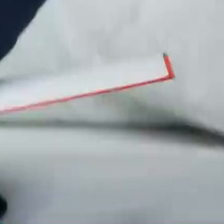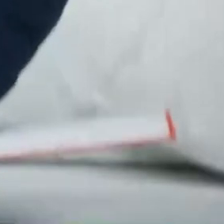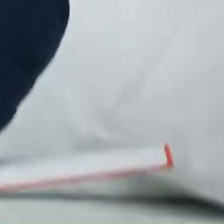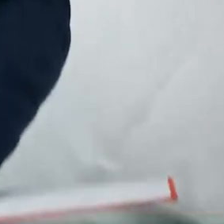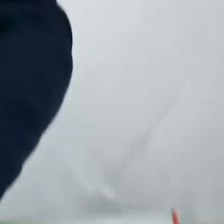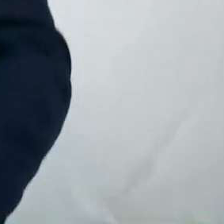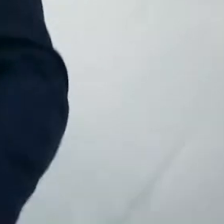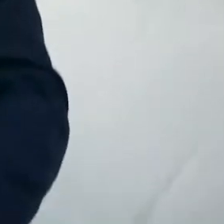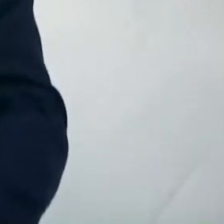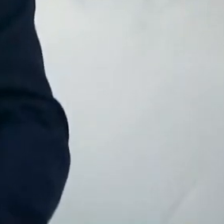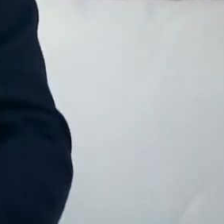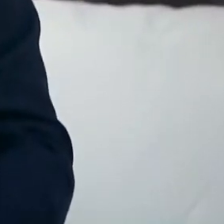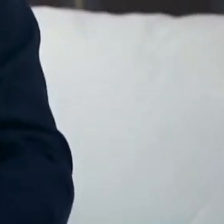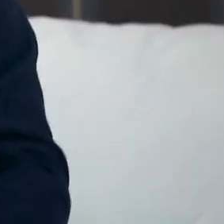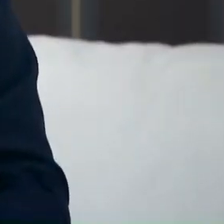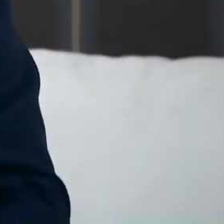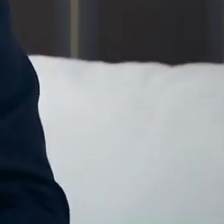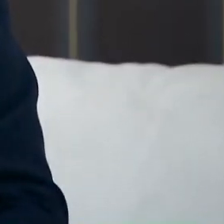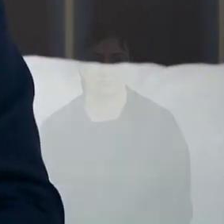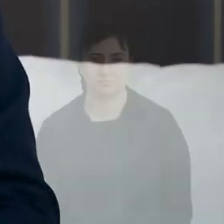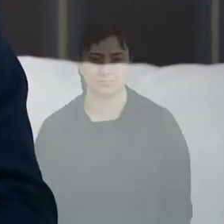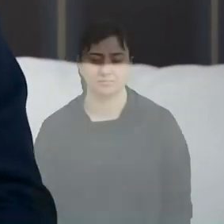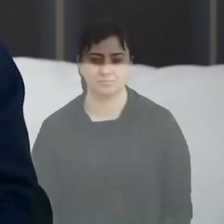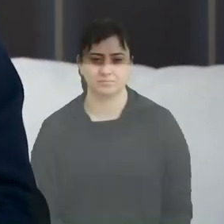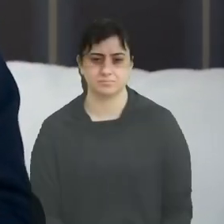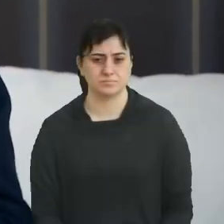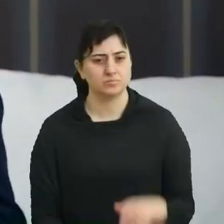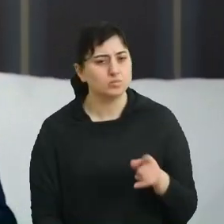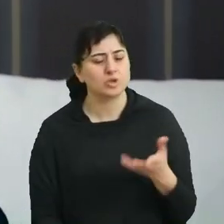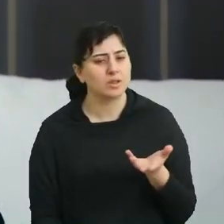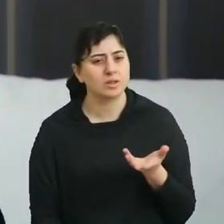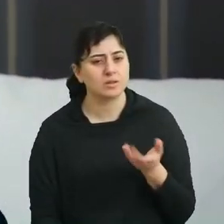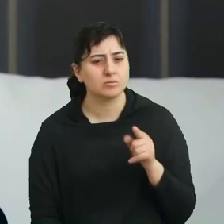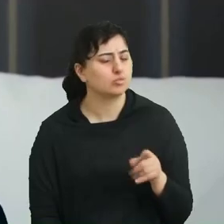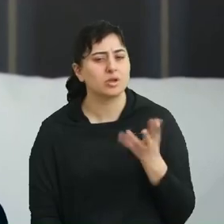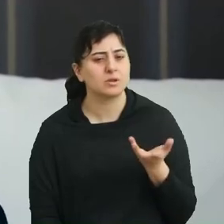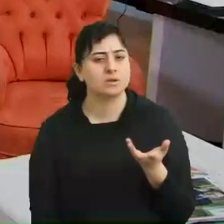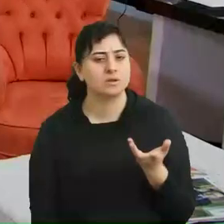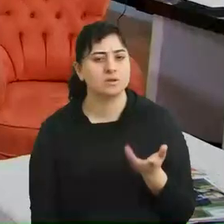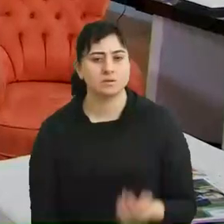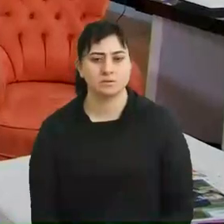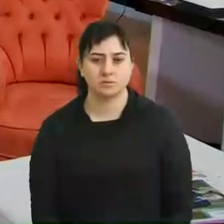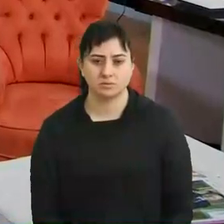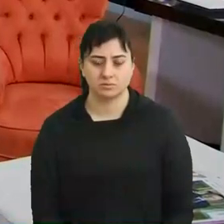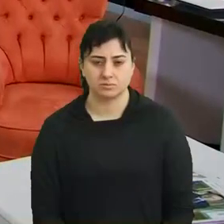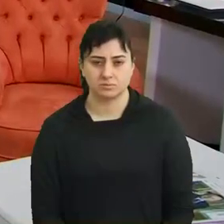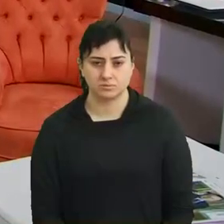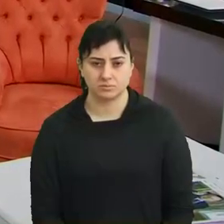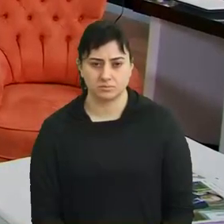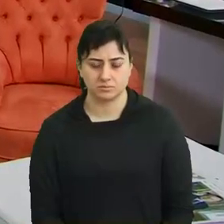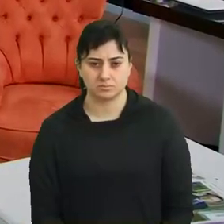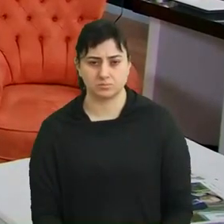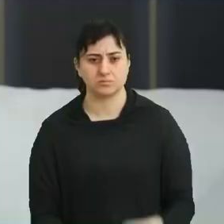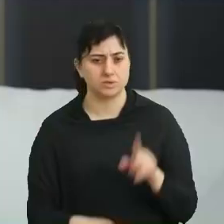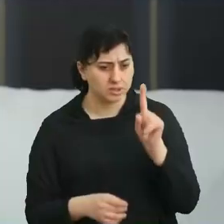Sarp kırmızı klasörün içindeki dosyalara göz atıyor. Allah aşkına bu nedir ya? Karşısında ellilerinde takım elbiseli bir adam. İhtiva mı